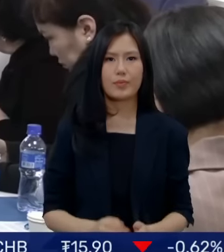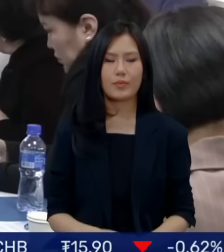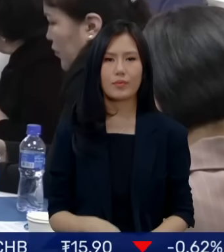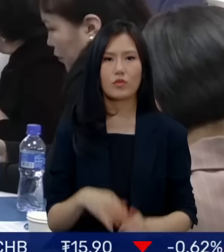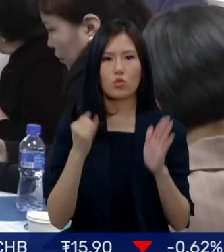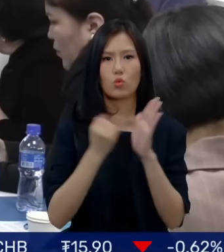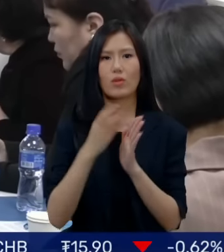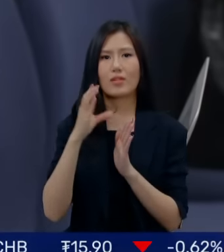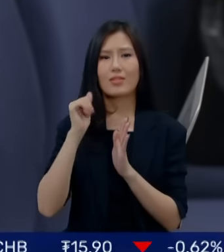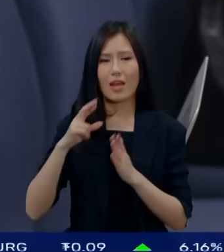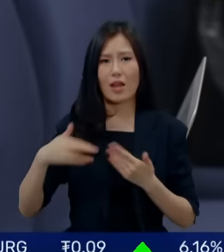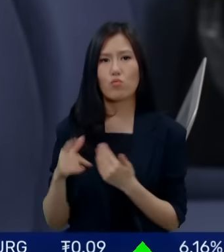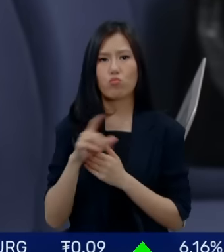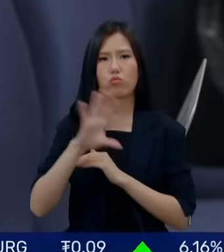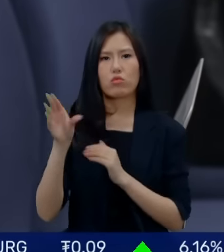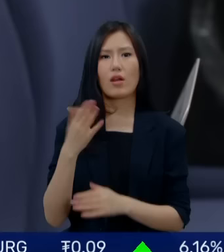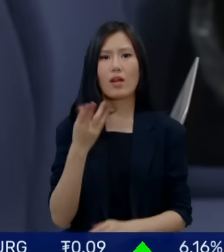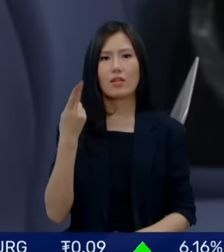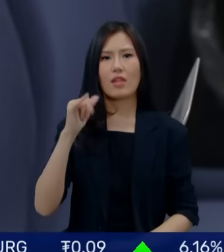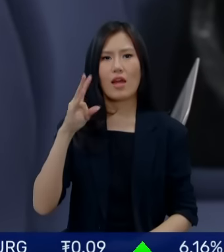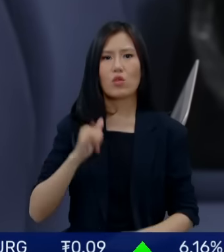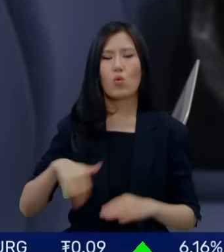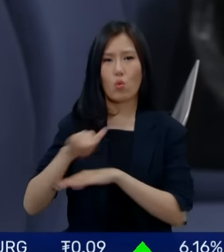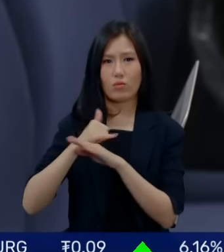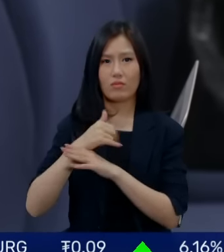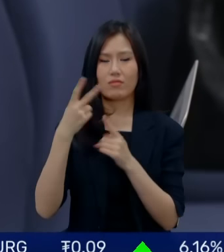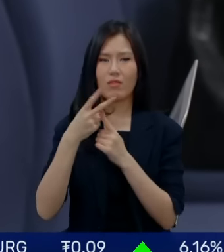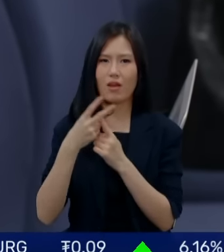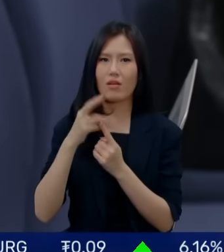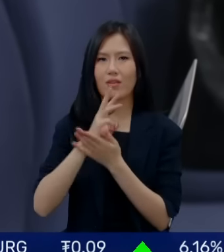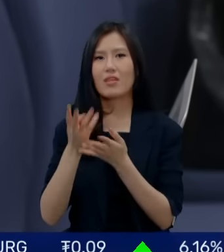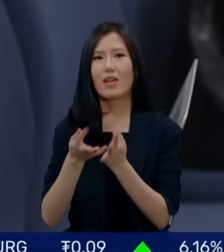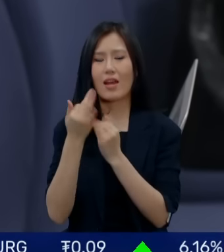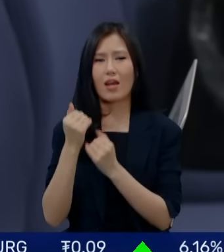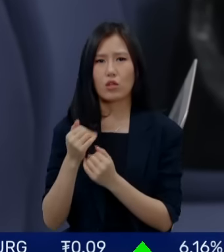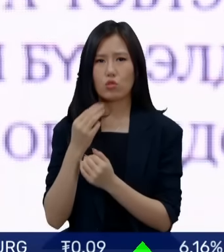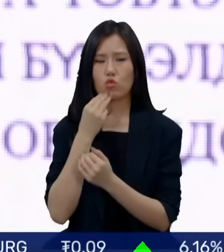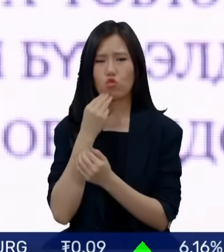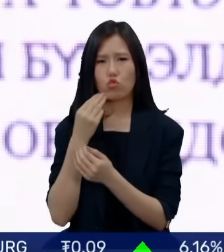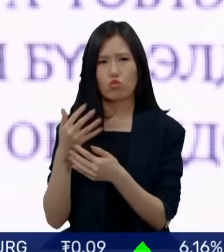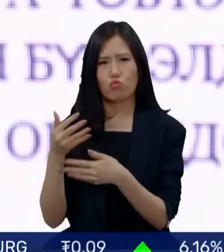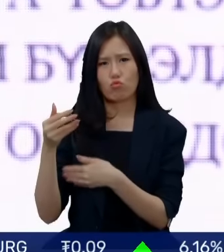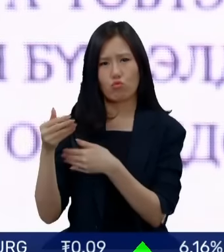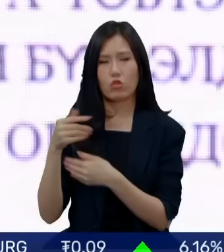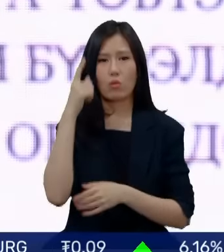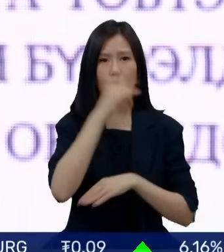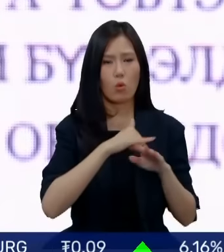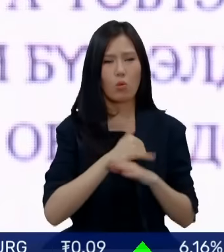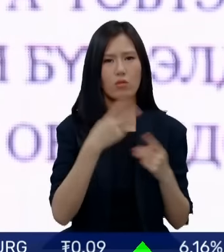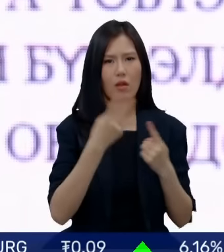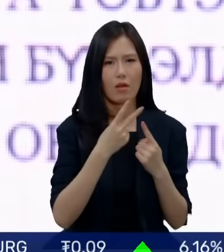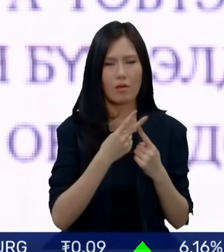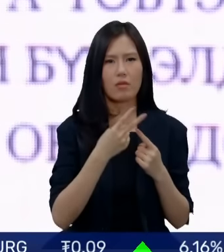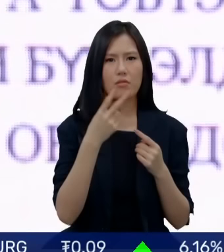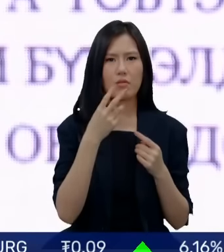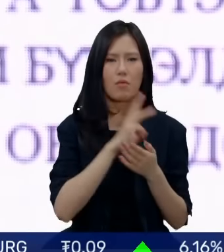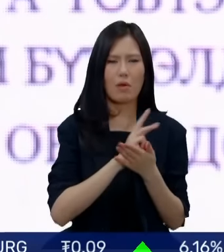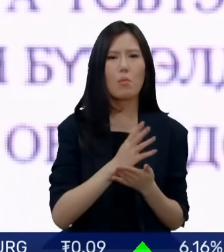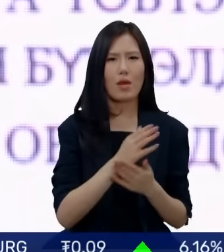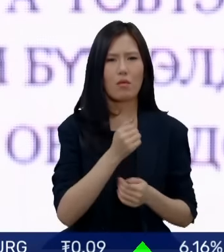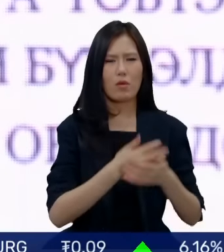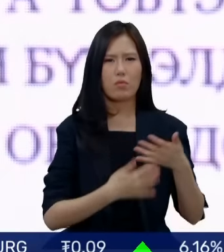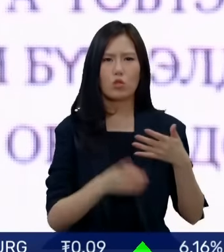6 сая хүн амтай дайн улсын хэвлэл мэдээллийн хэрэгслийг тоолбол гарын 10 хүрээнд багтаар. Харин манай 100 зугаар тоологдох хэвлэл мэдээллийн хэрэгслийн дунд